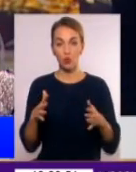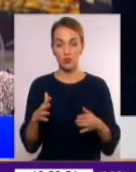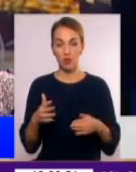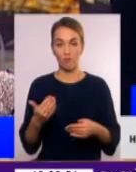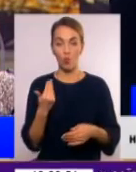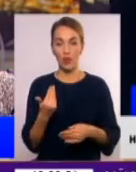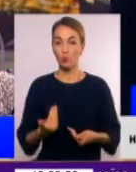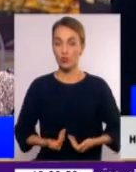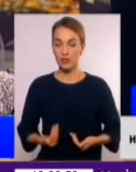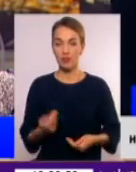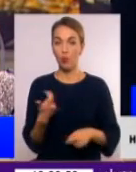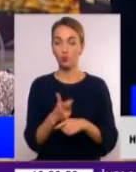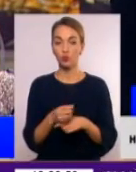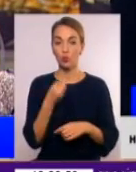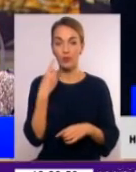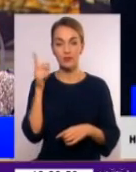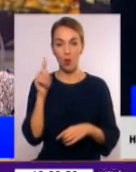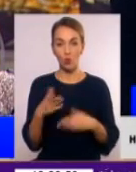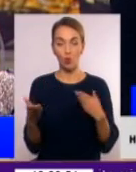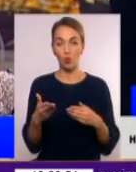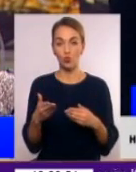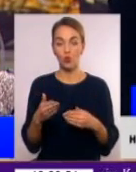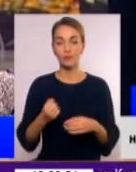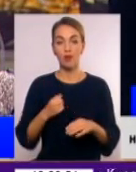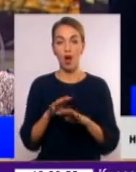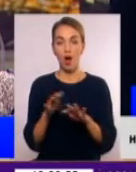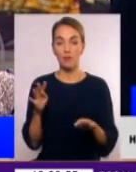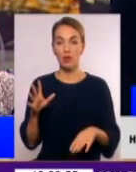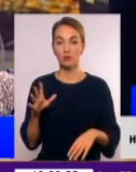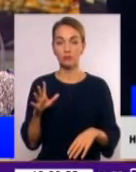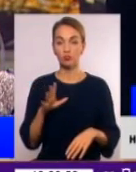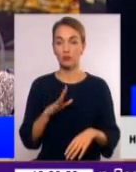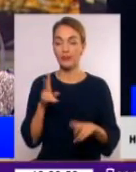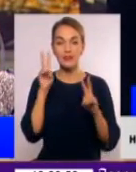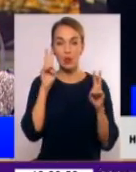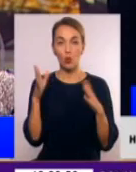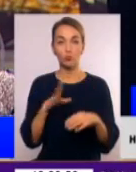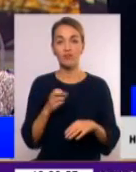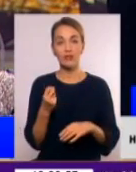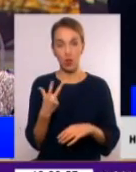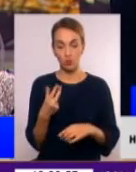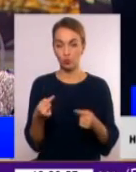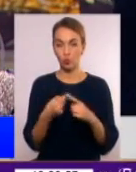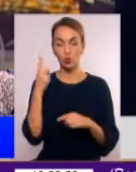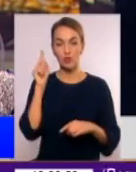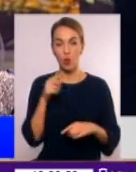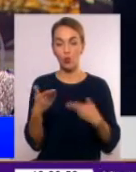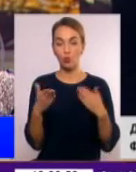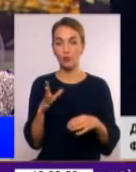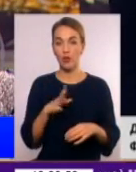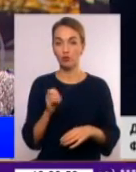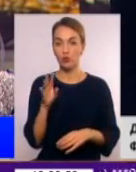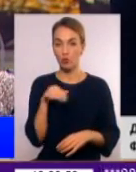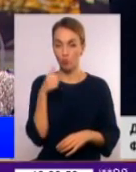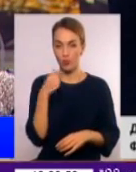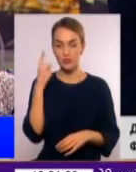я дуже добре знаю, якою армія була в 2014 році. Не знаю, якою вона була в 2013, але точно знаю, якою вона була в 2014,